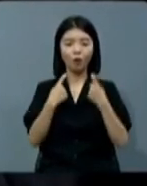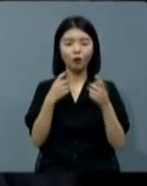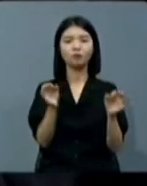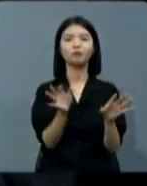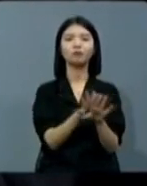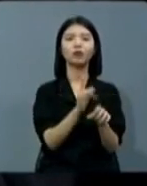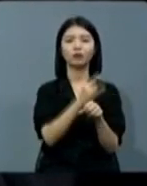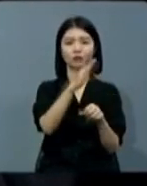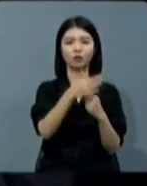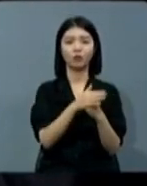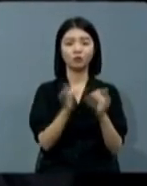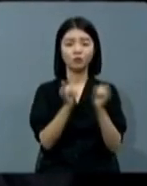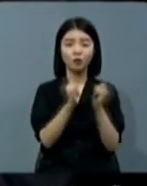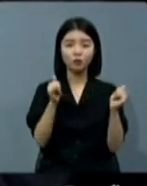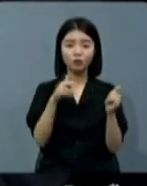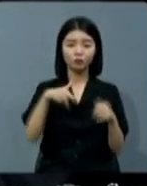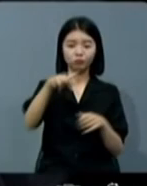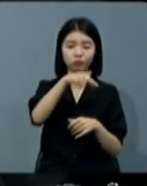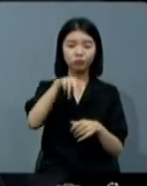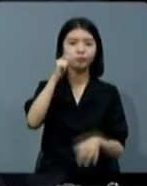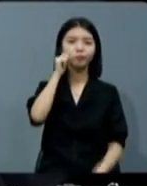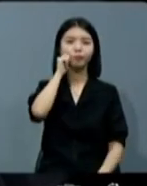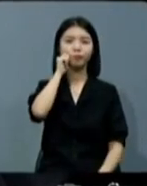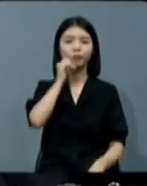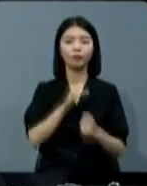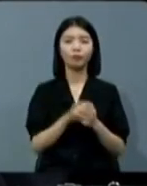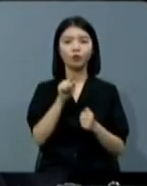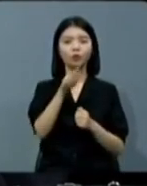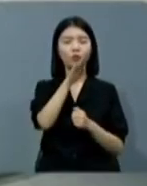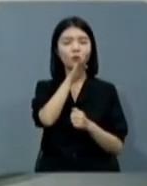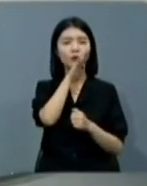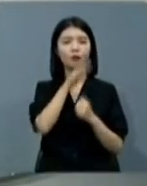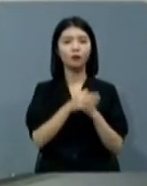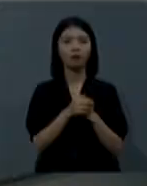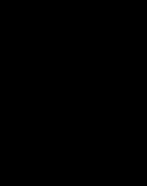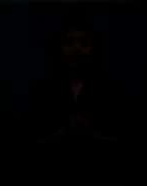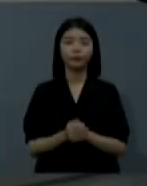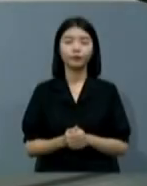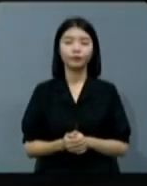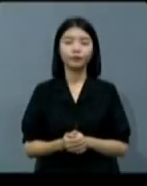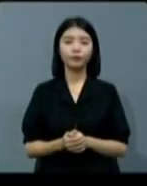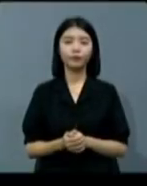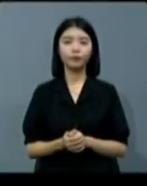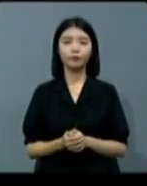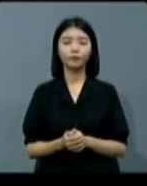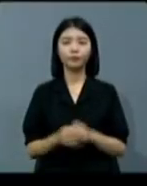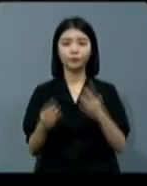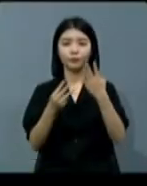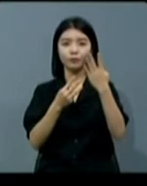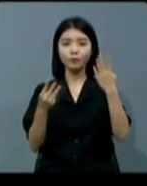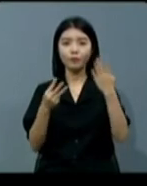없어지죠. 사람들이 돌아다닐 수가 없죠. 그럼 나 저는 네. 그거 반드시 반대합니다. 예, 아까 그 사삼